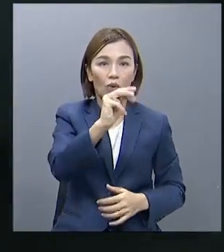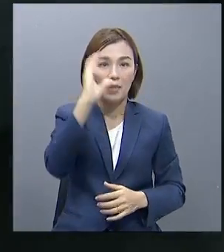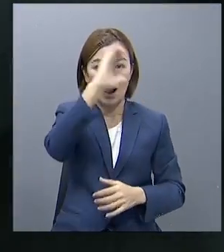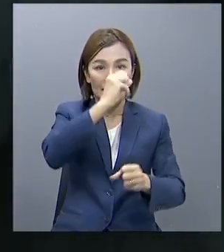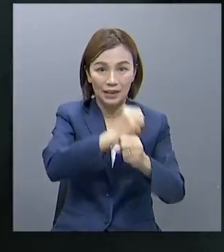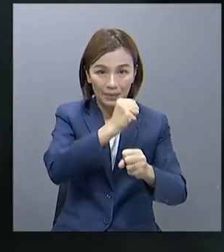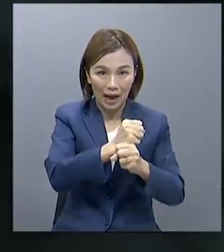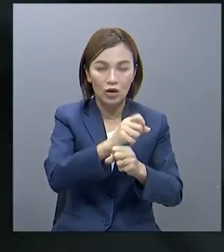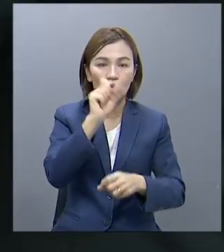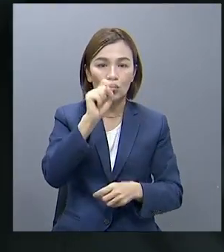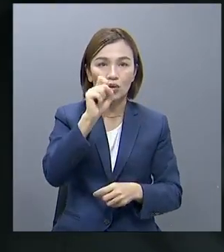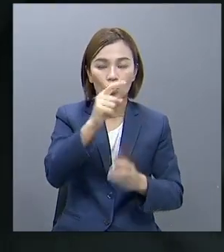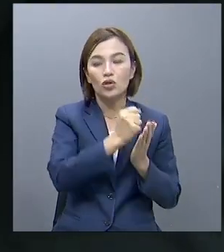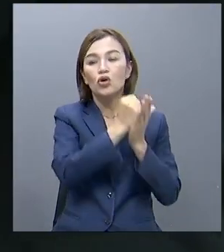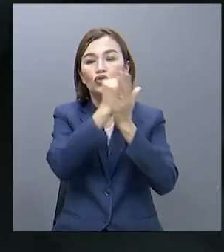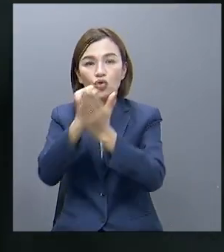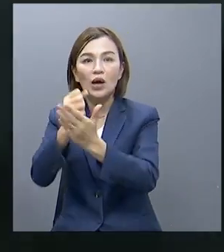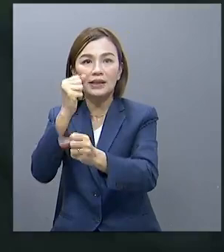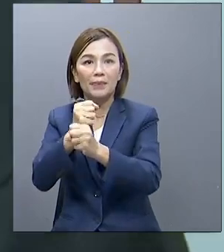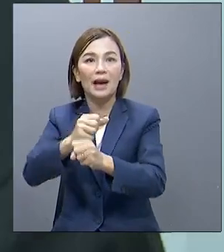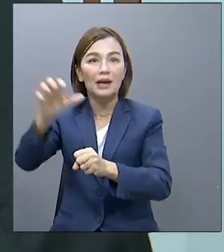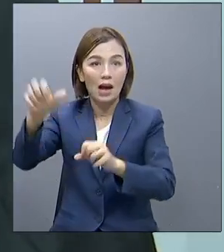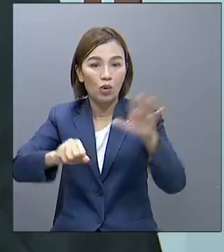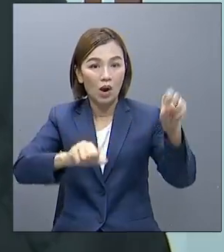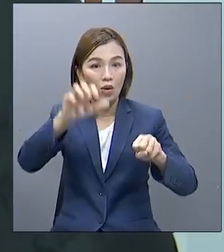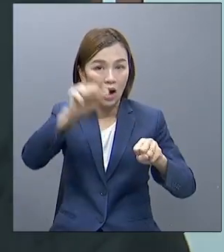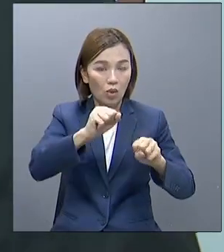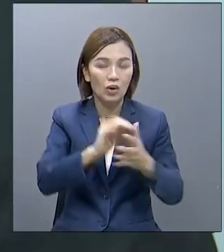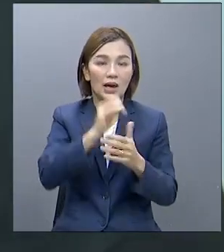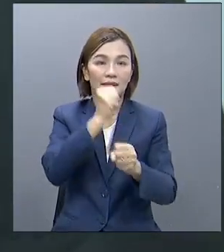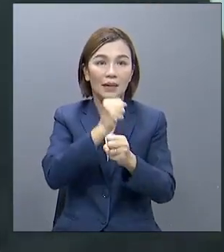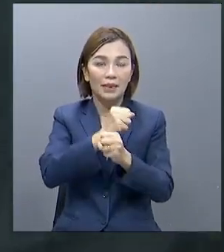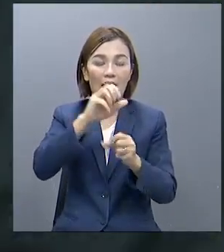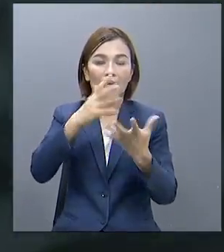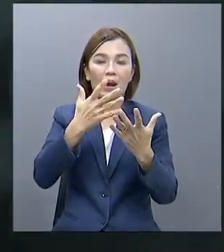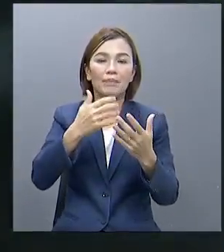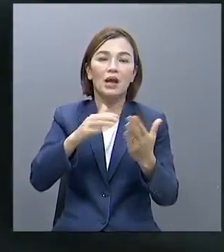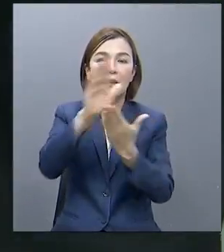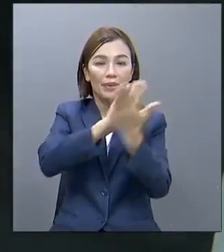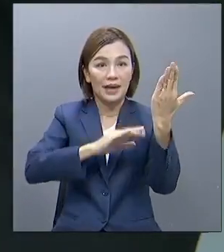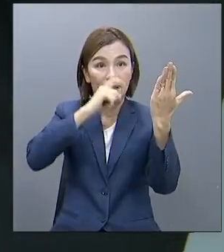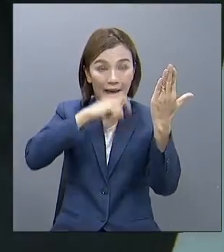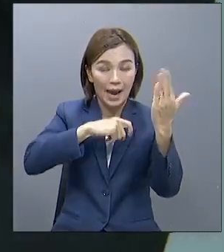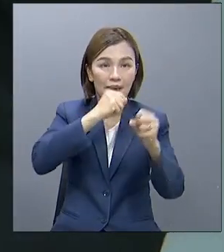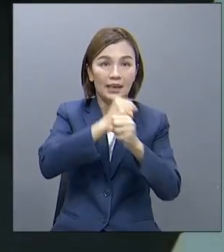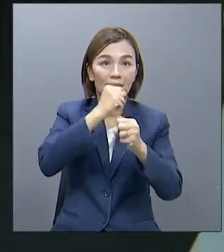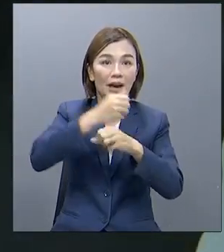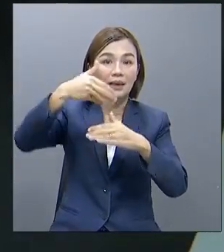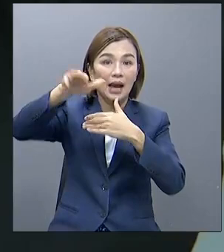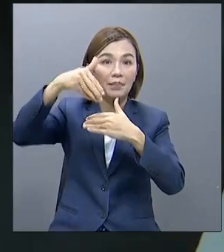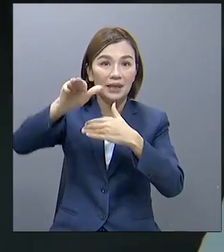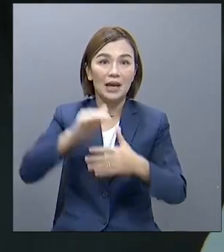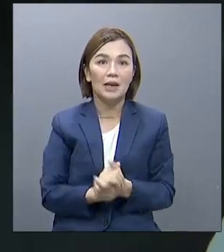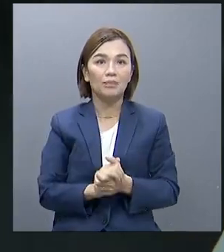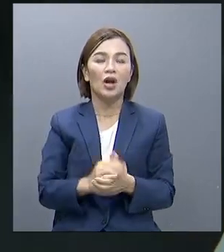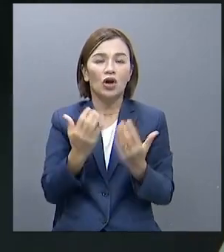านกลุ่มนี้นะคะทั้งเป็นงานในประเทศแล้วก็งานในต่างประเทศซึ่งขณะนี้เขาบอกว่าจำเป็นจริงๆที่จะต้องระงับ